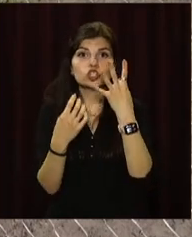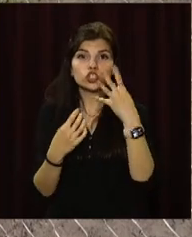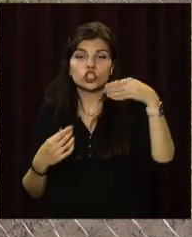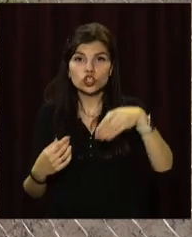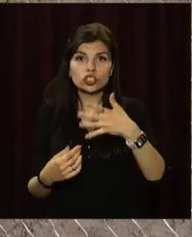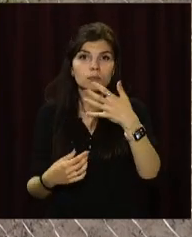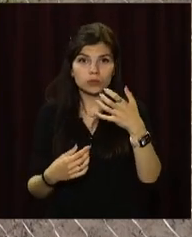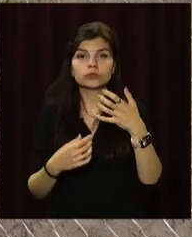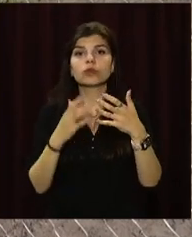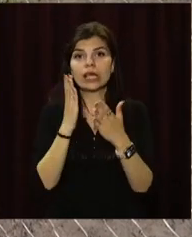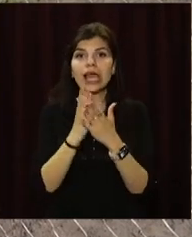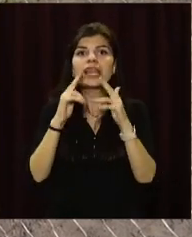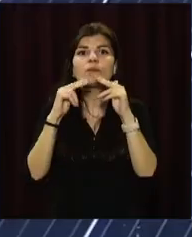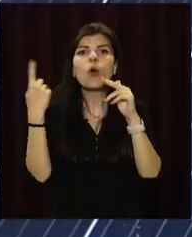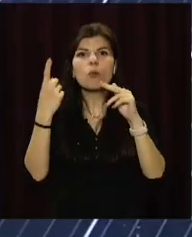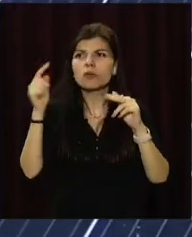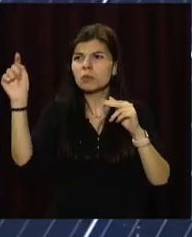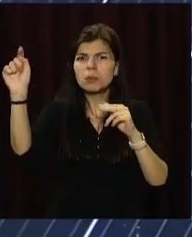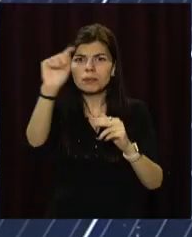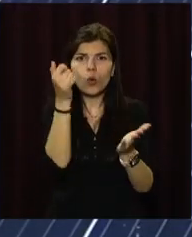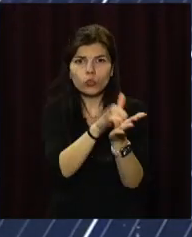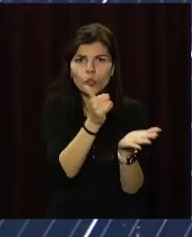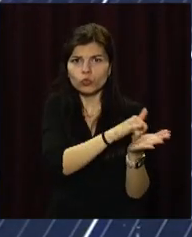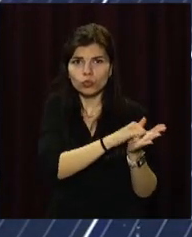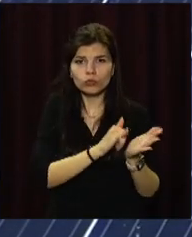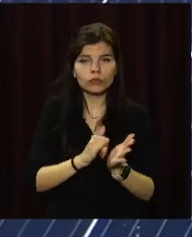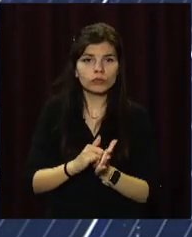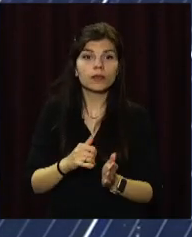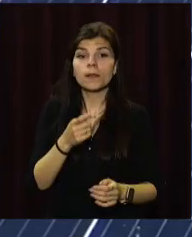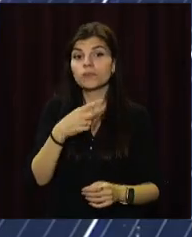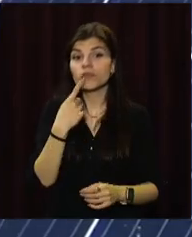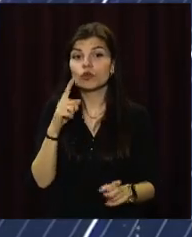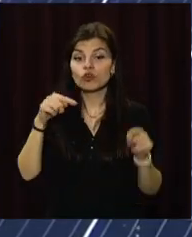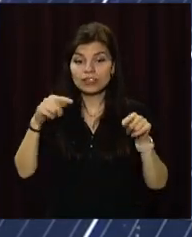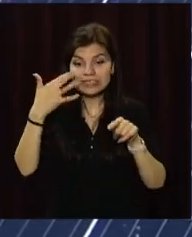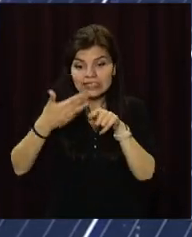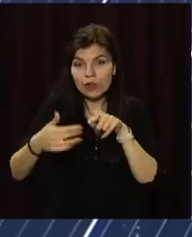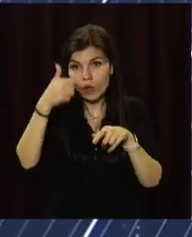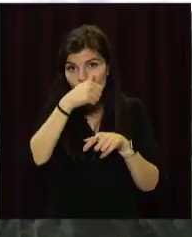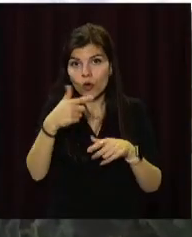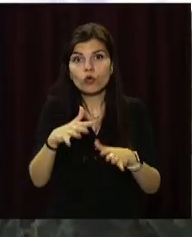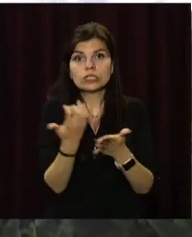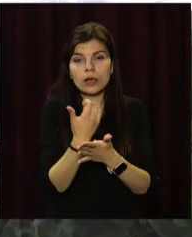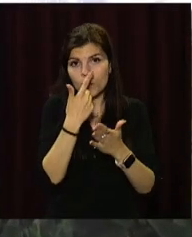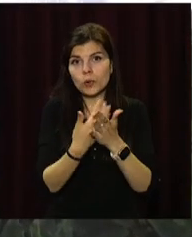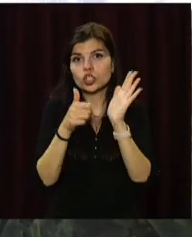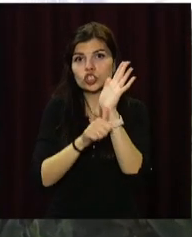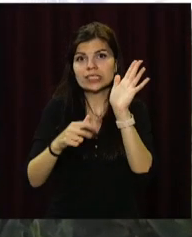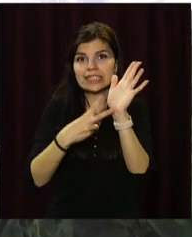тисячі домогосподарств Дніпропетровщини. За даними енергопостачальних компаній, вже у поточному році їм вдалося заробити понад